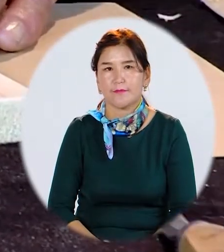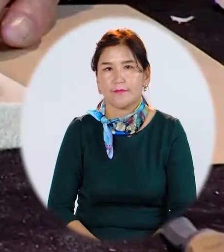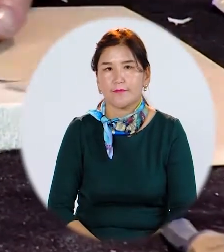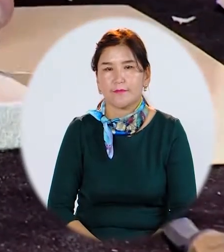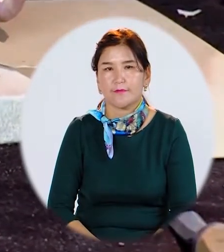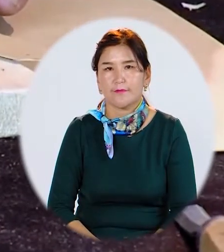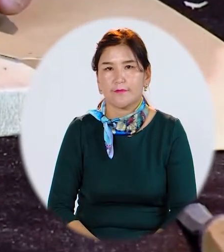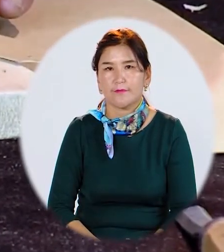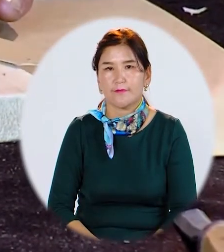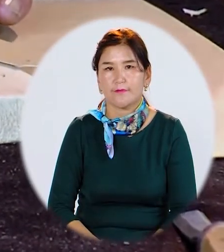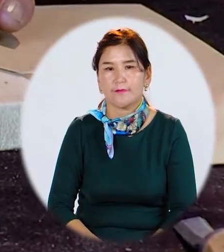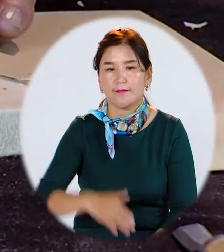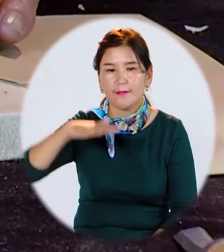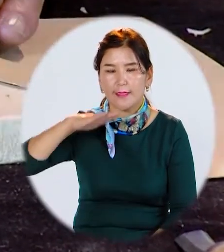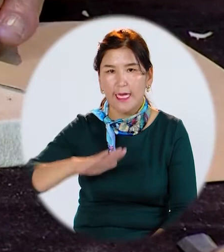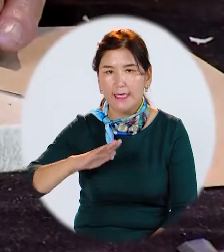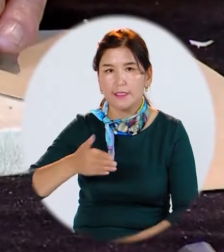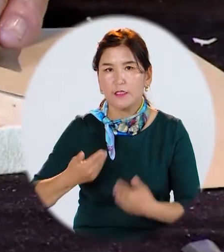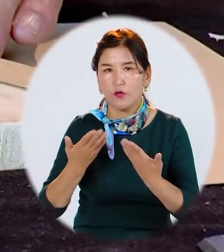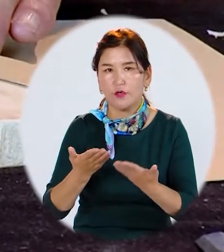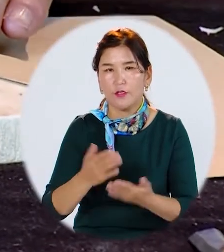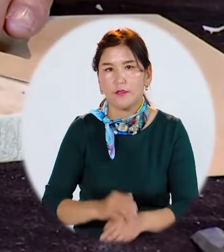ажиллаа. Дарж өгнө.